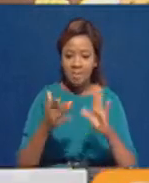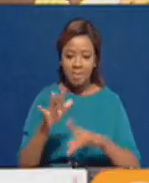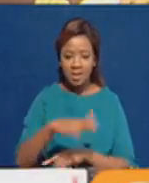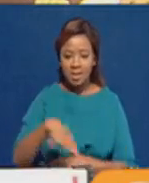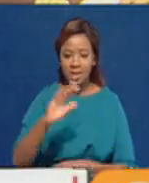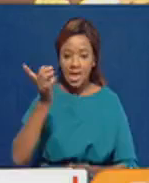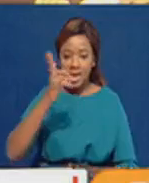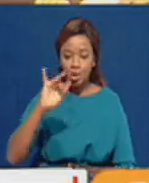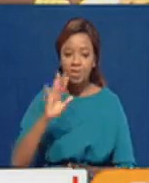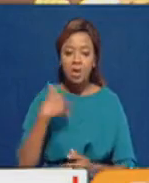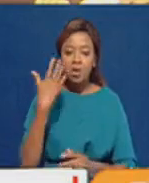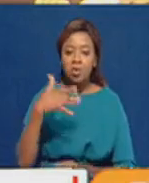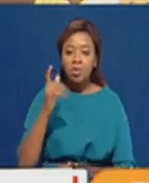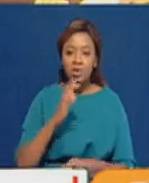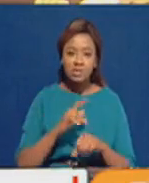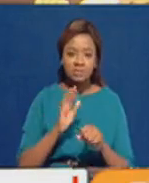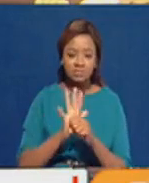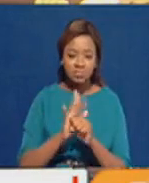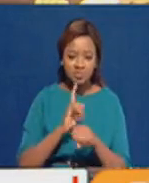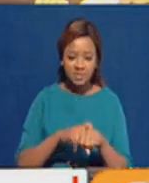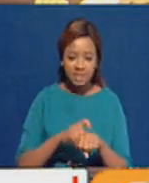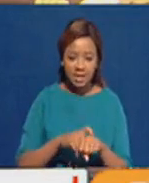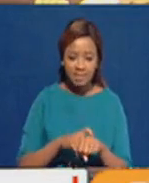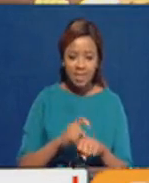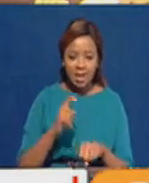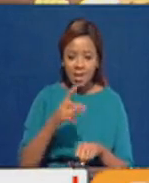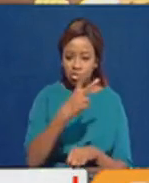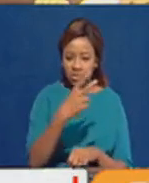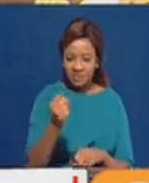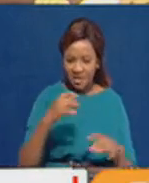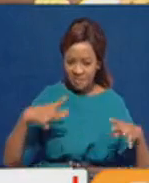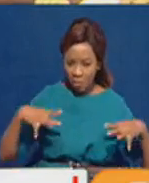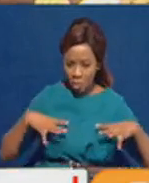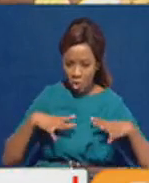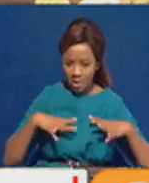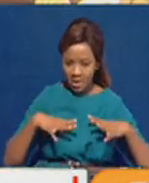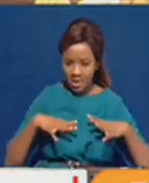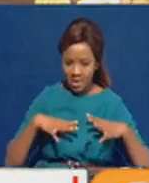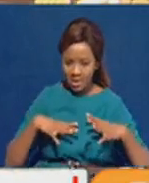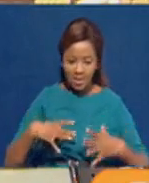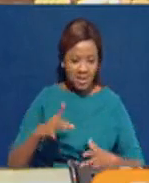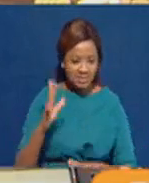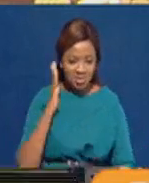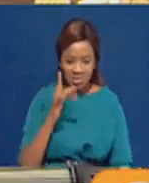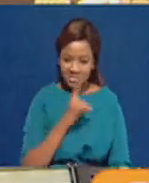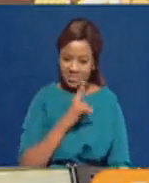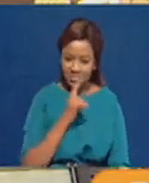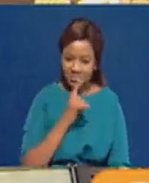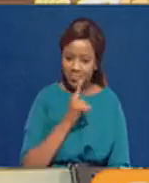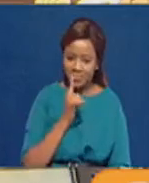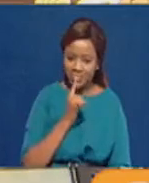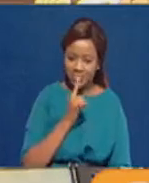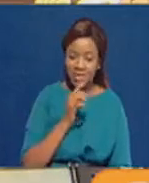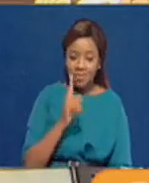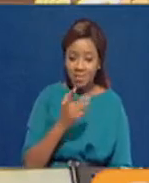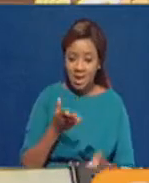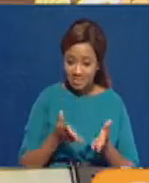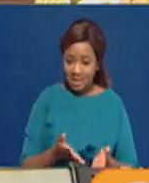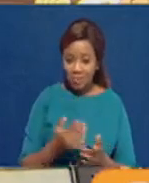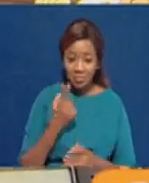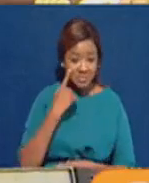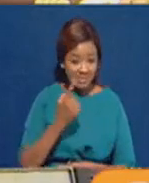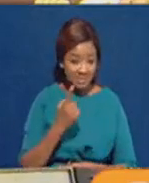wakati wa Christmas huanga hakukuwagi na usalama kabisa. Lakini kwa wakati huu